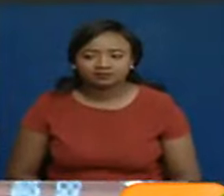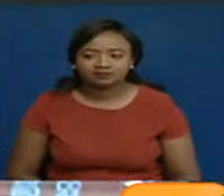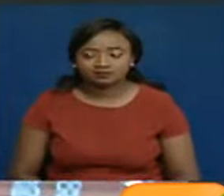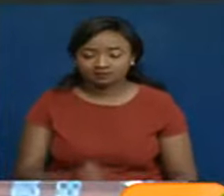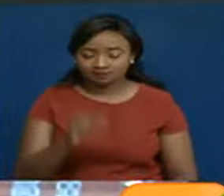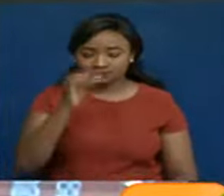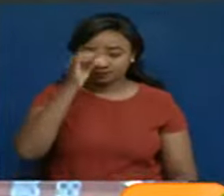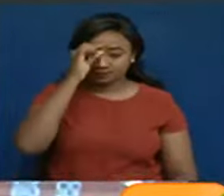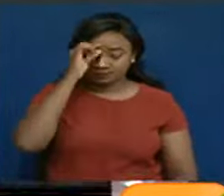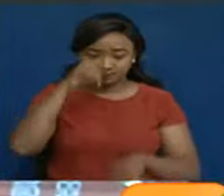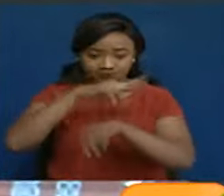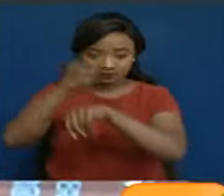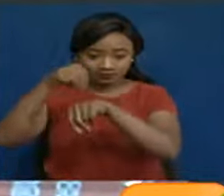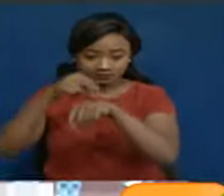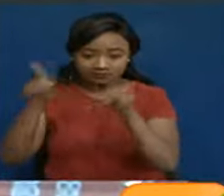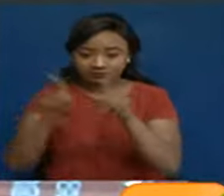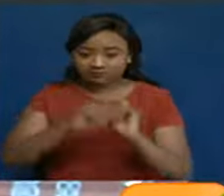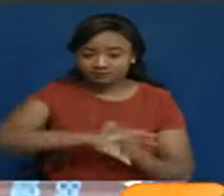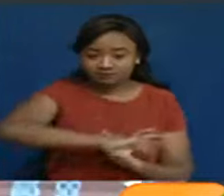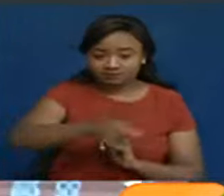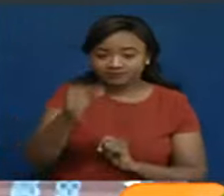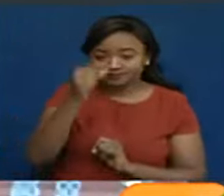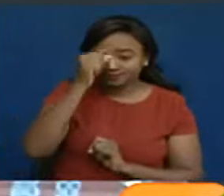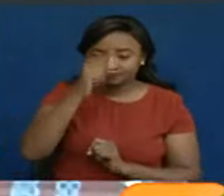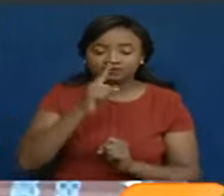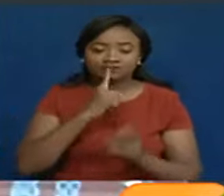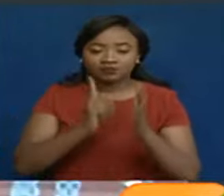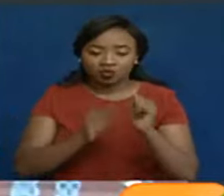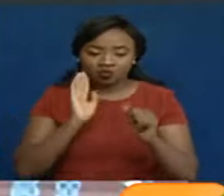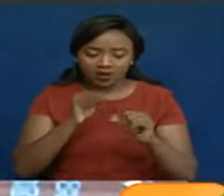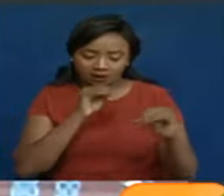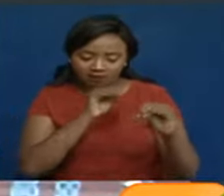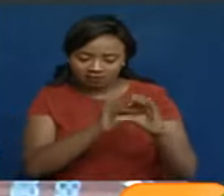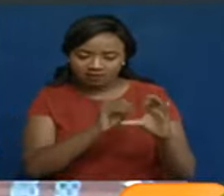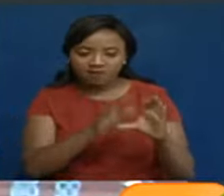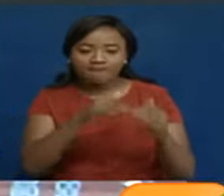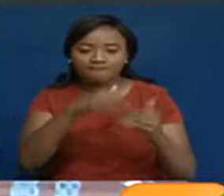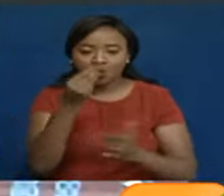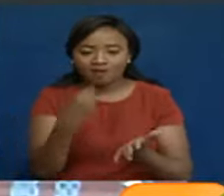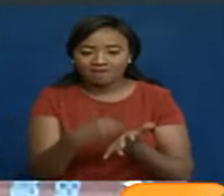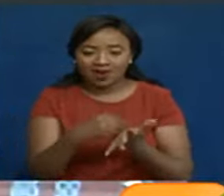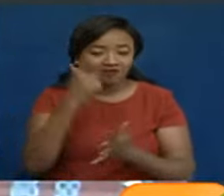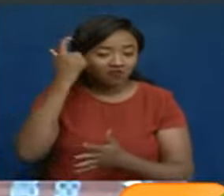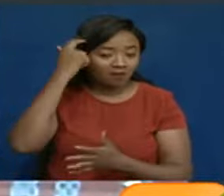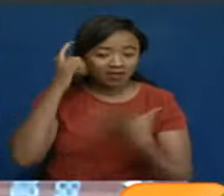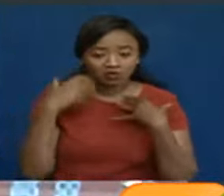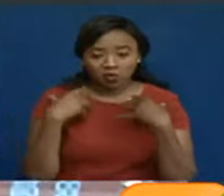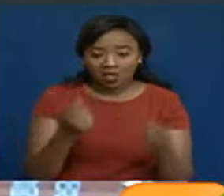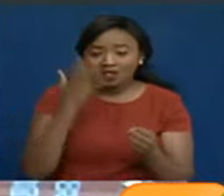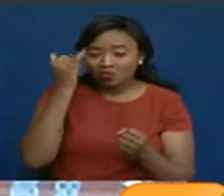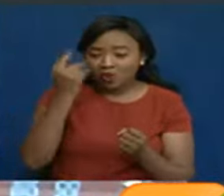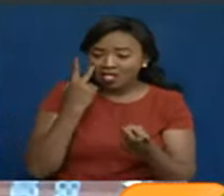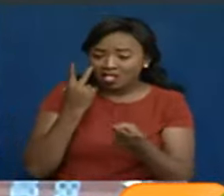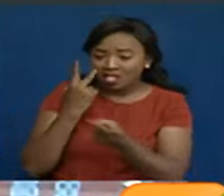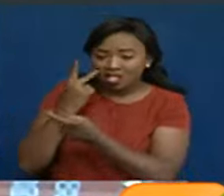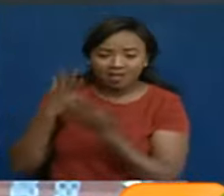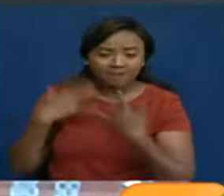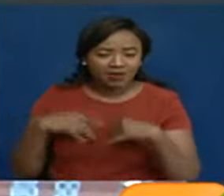Serikali kuu na zile za kaunti zimetakiwa kuwekeza katika vituo vya afya ya akili kukabiliana na ongezeko la idadi ya wagonjwa wa afya hiyo ya